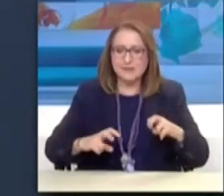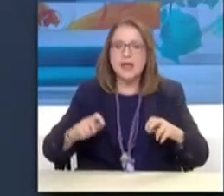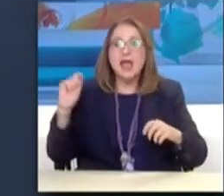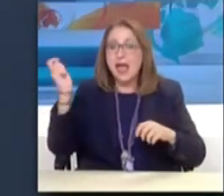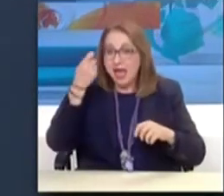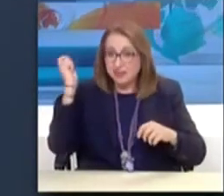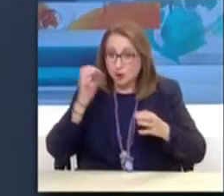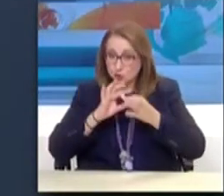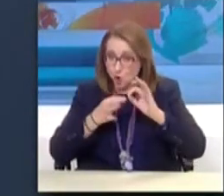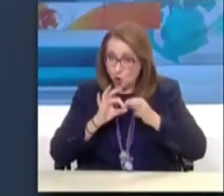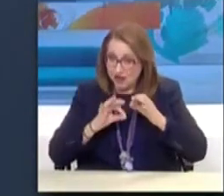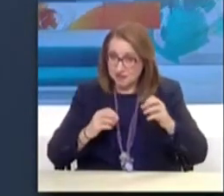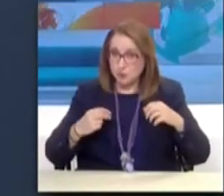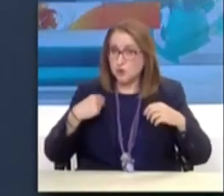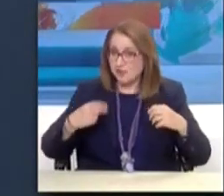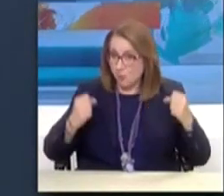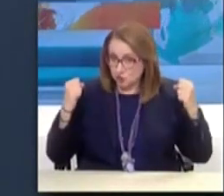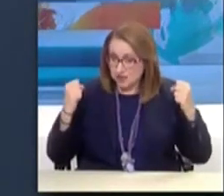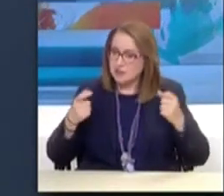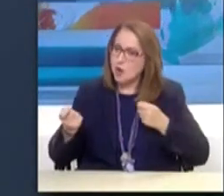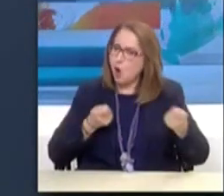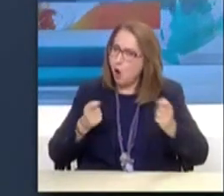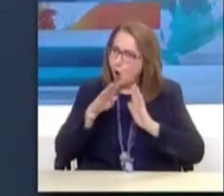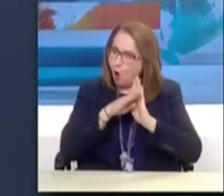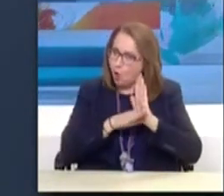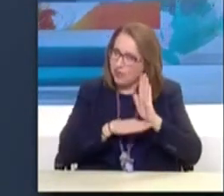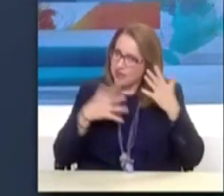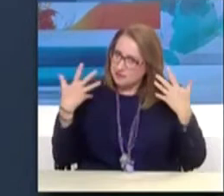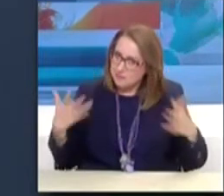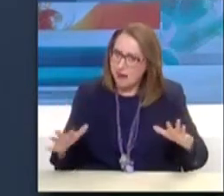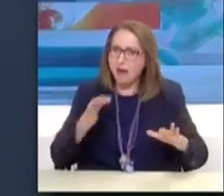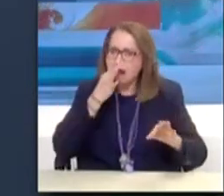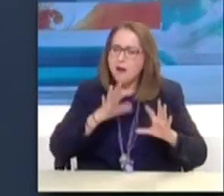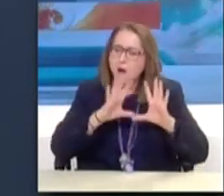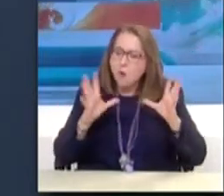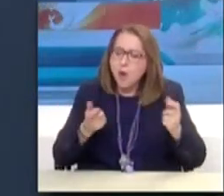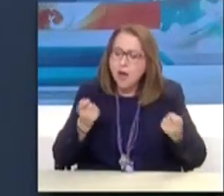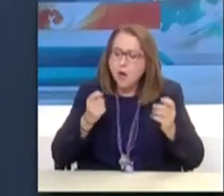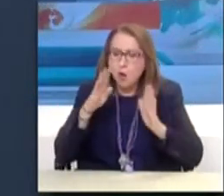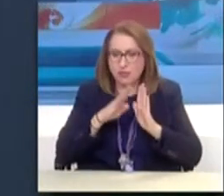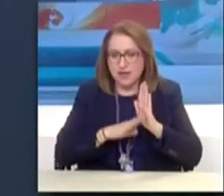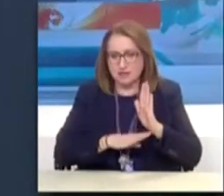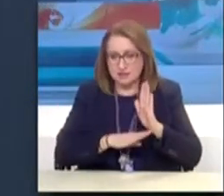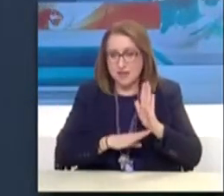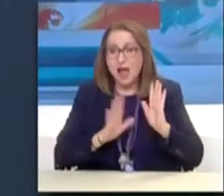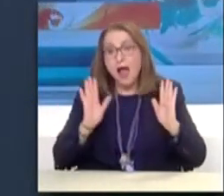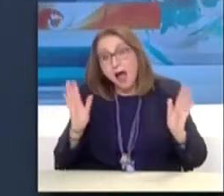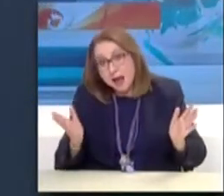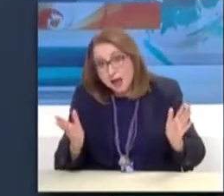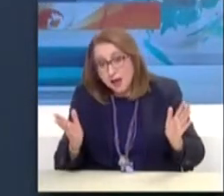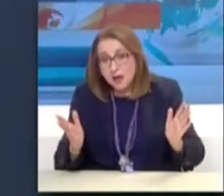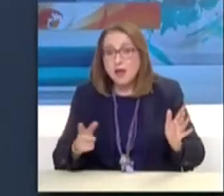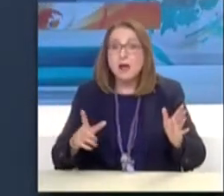έχει εκδώσει ειδικές οδηγίες με σταδιοποίηση του κινδύνου έκθεσης και τα αντίστοιχα μέτρα. Αλλά σε